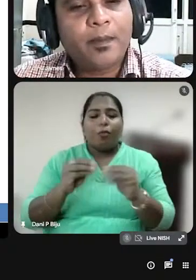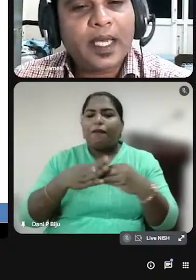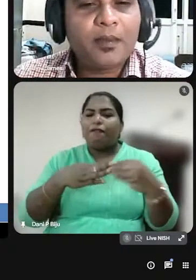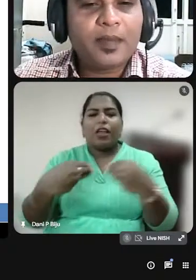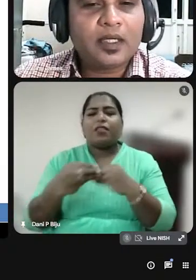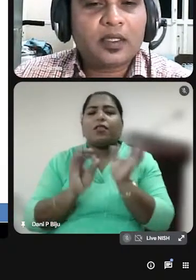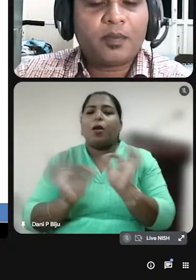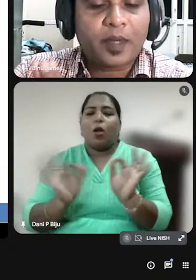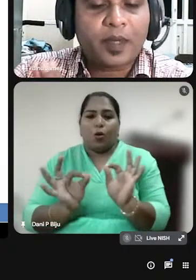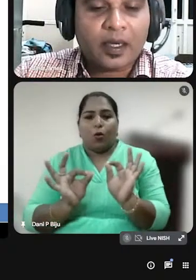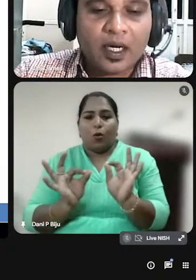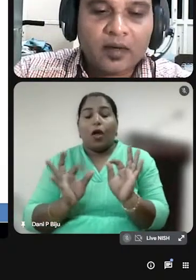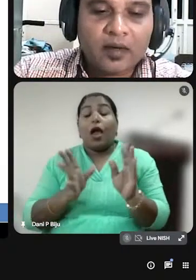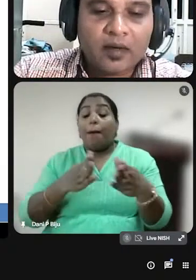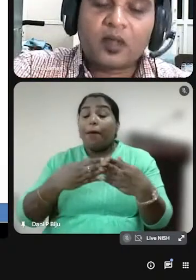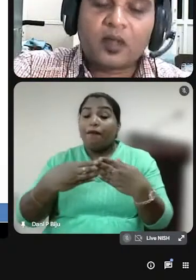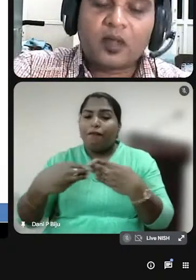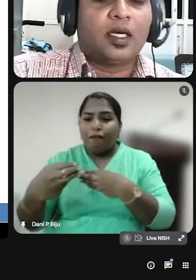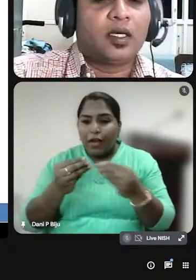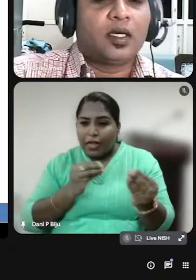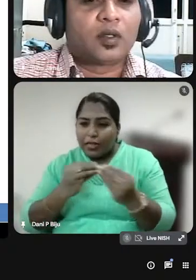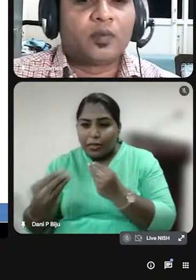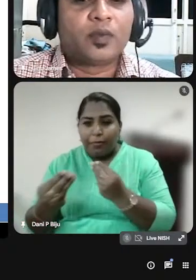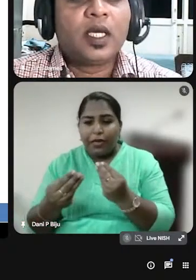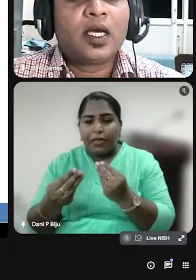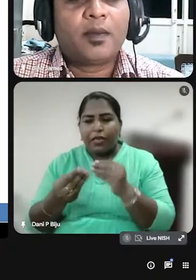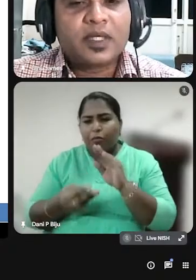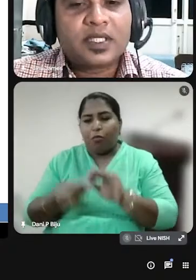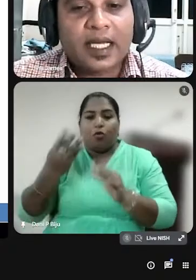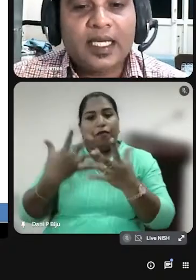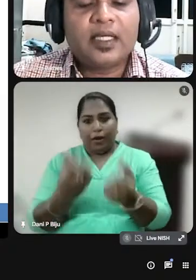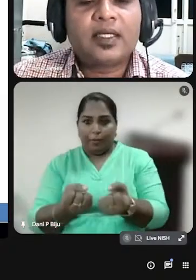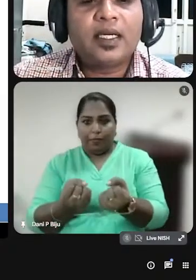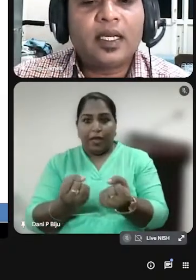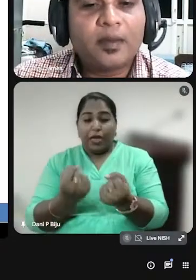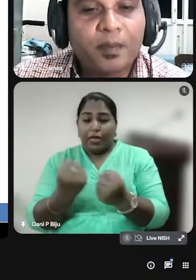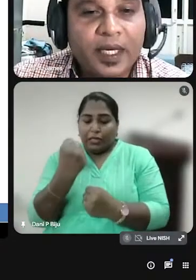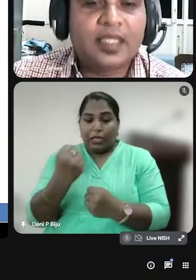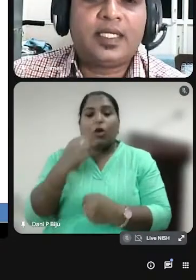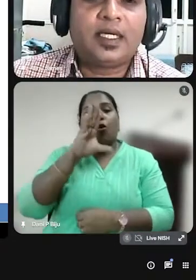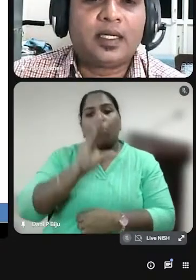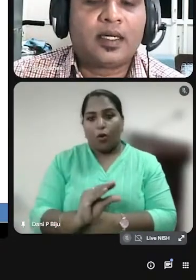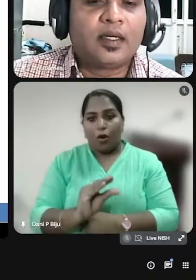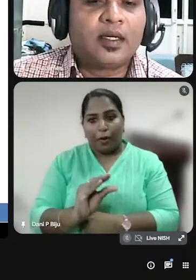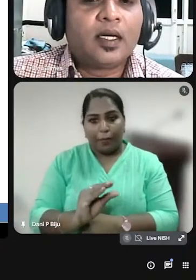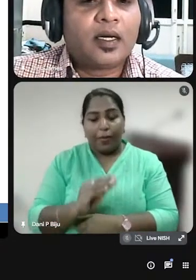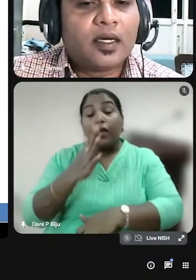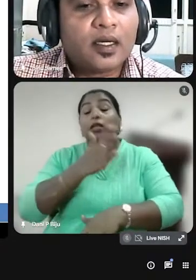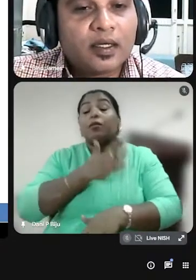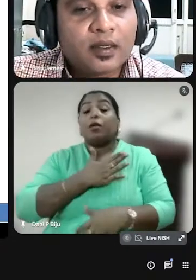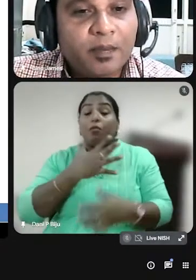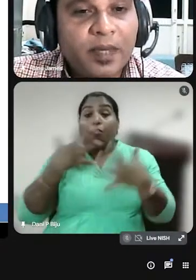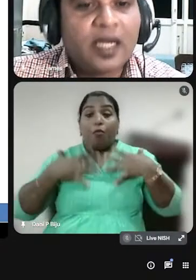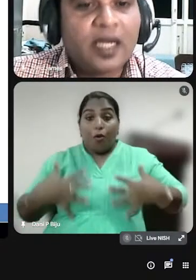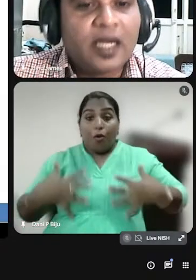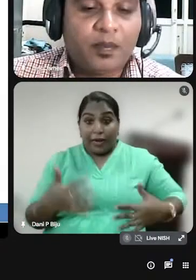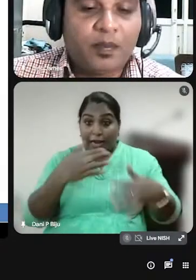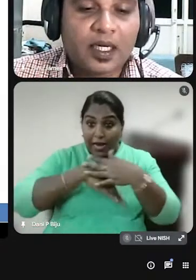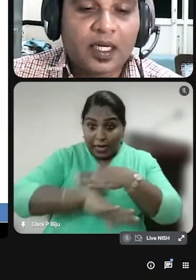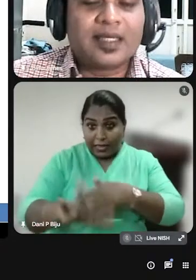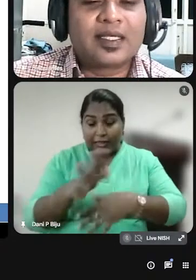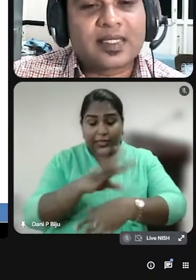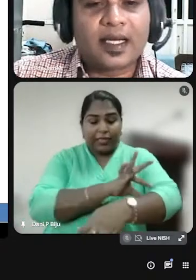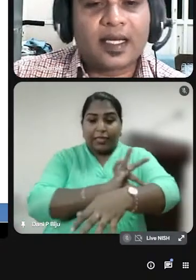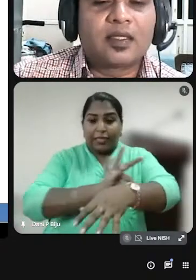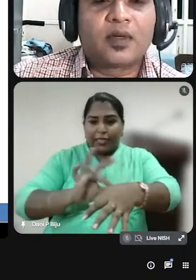ഈ ബലം പിടുത്തം പരമാവധി കുറയ്ക്കുക എന്നുള്ളതും ശരീരത്തിന്റെ പേശികൾക്ക് ബലം